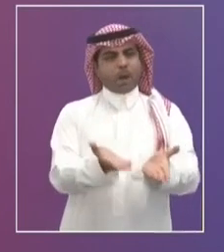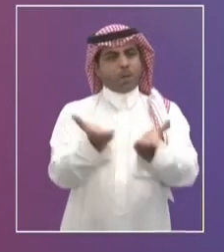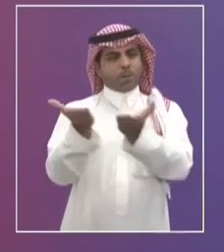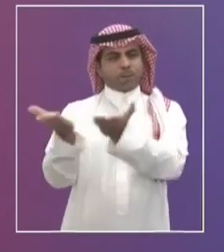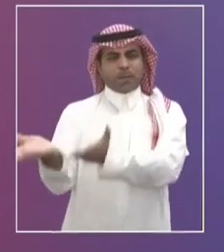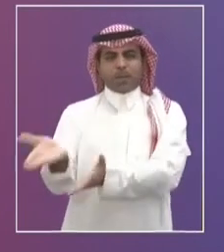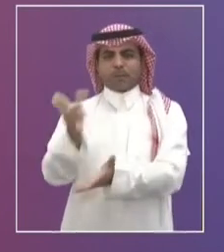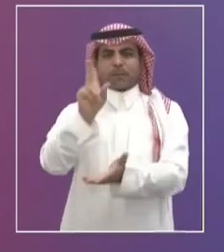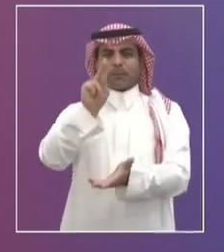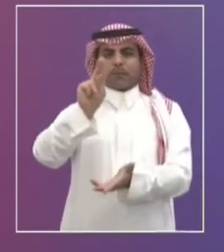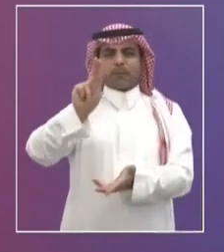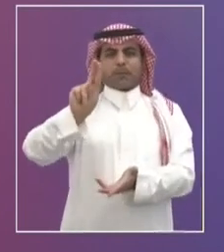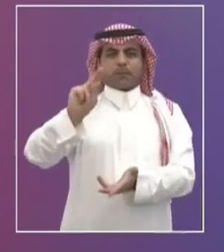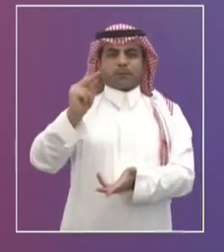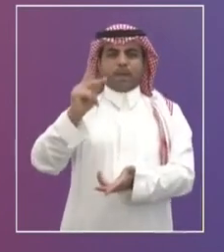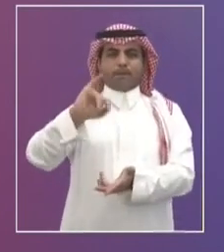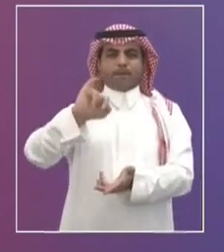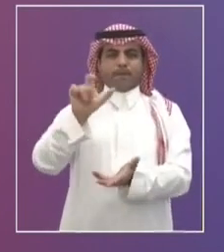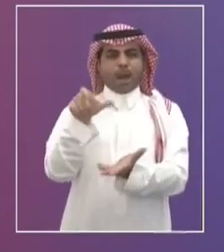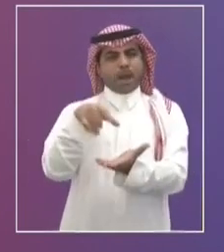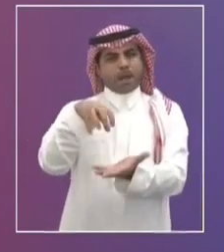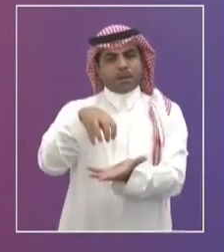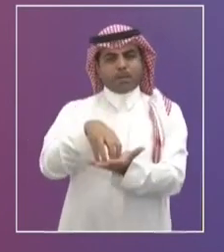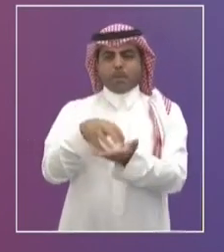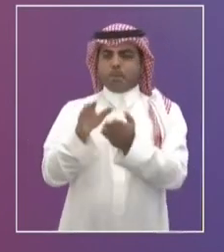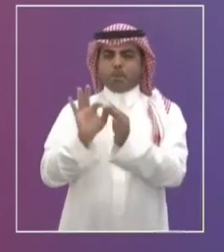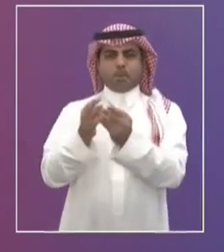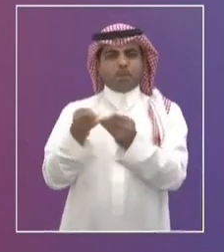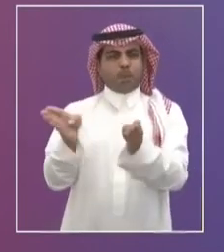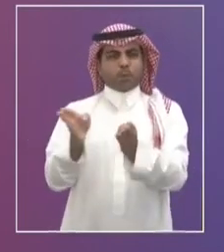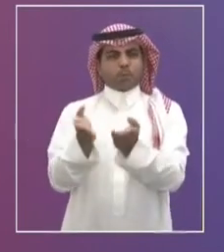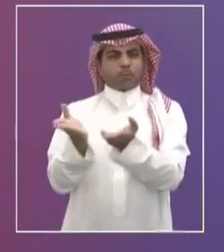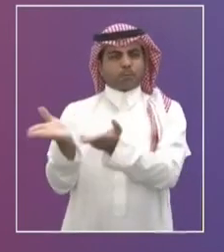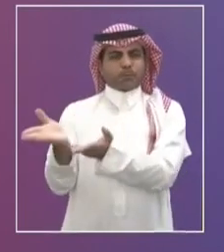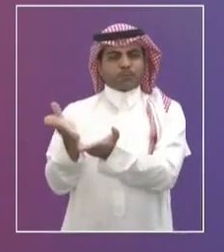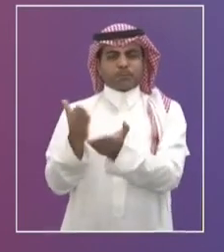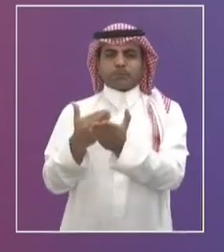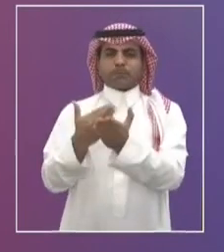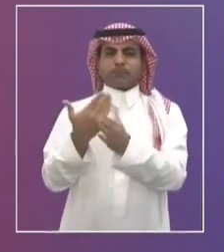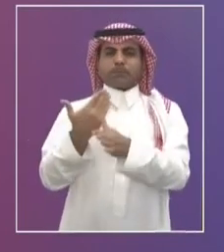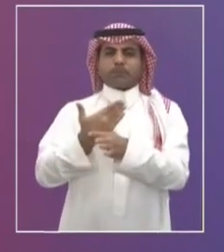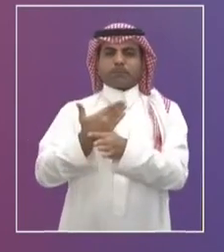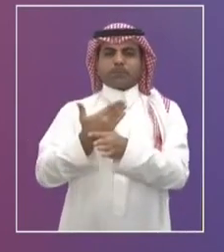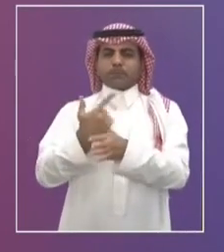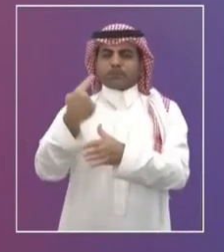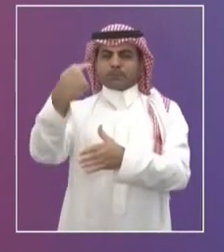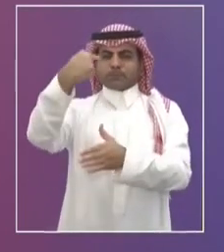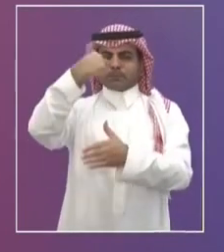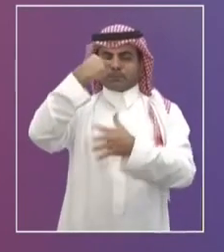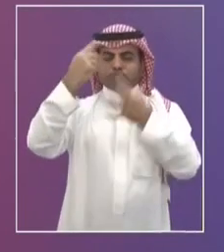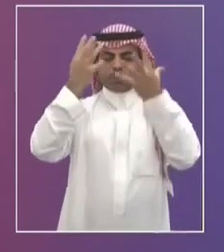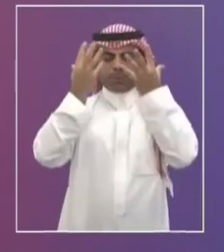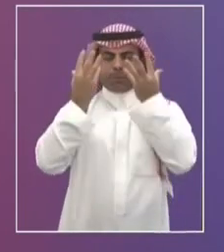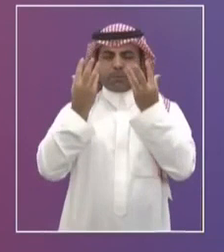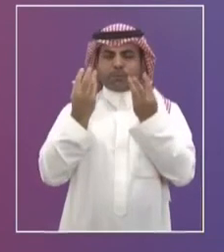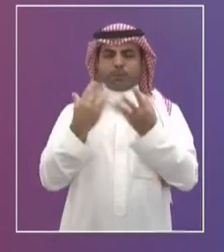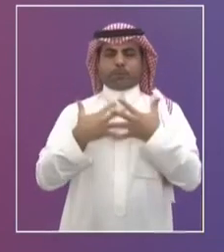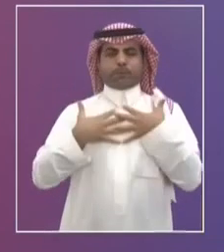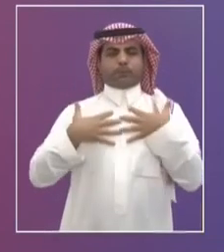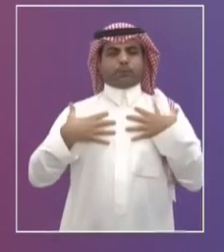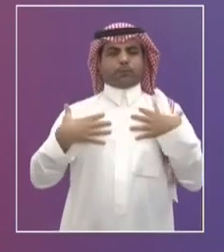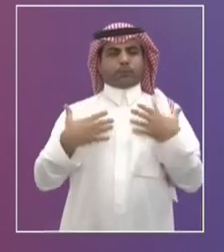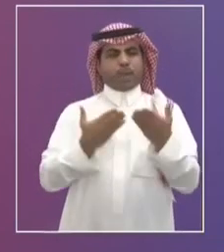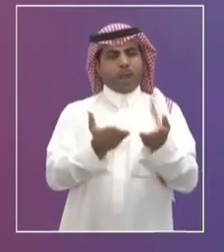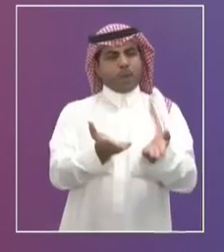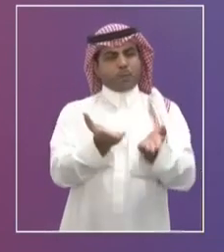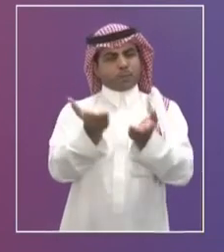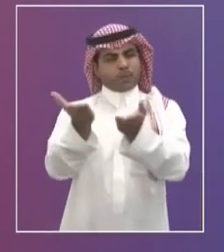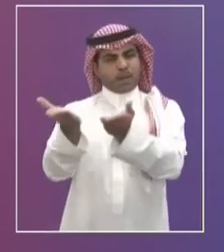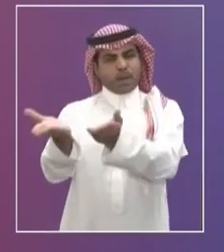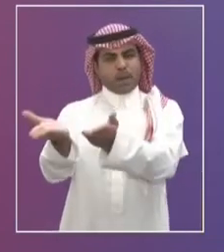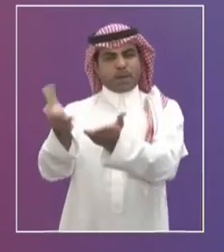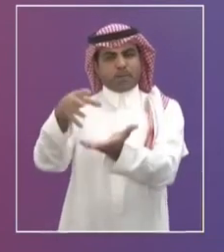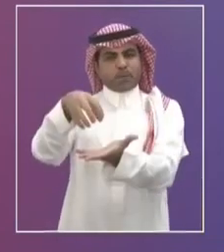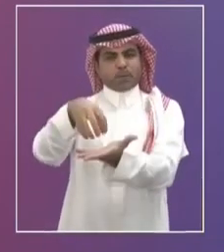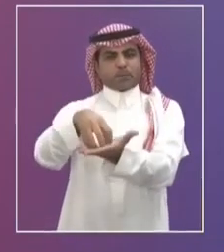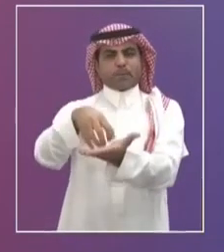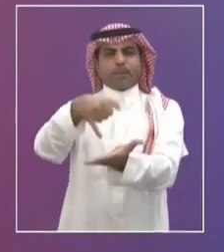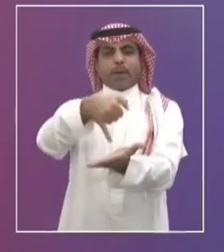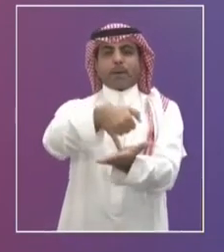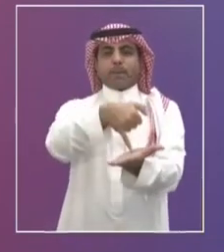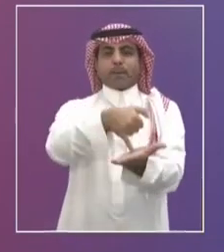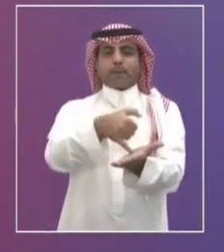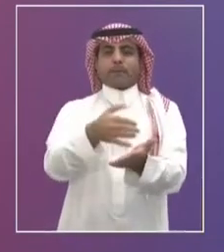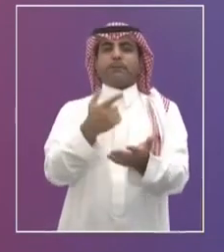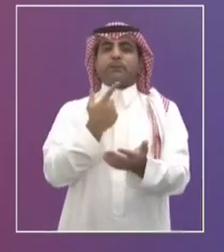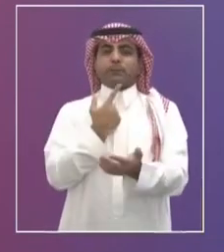منها أو أحدها، بإمكان الشخص أن يطمن بأن يذهب إلى هذه المراكز،